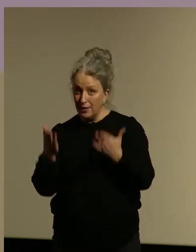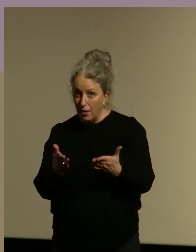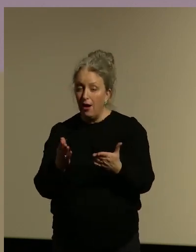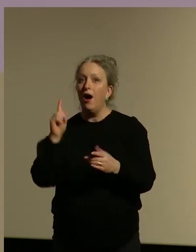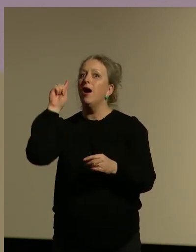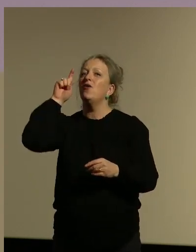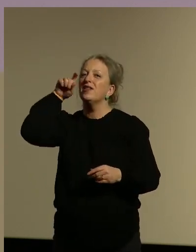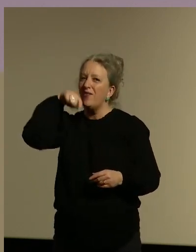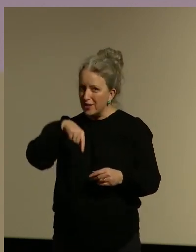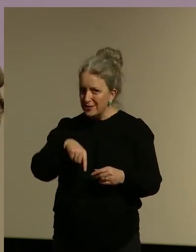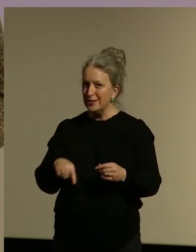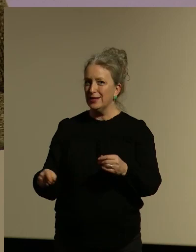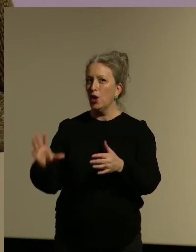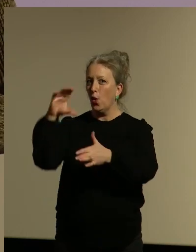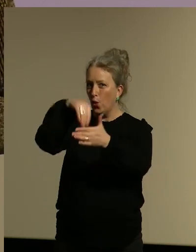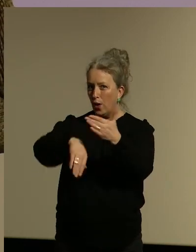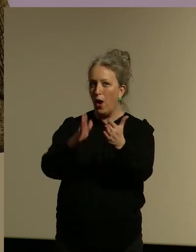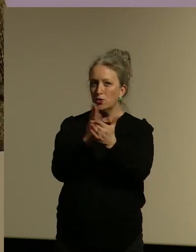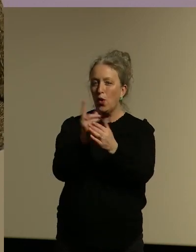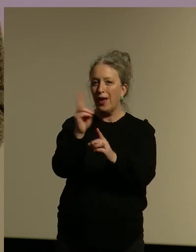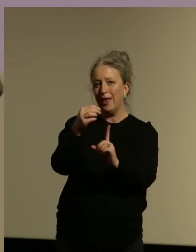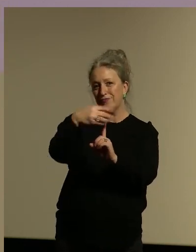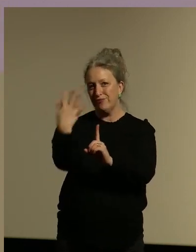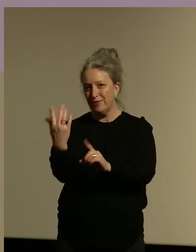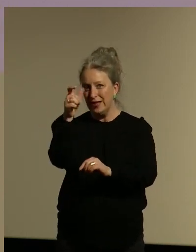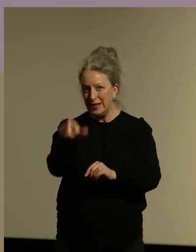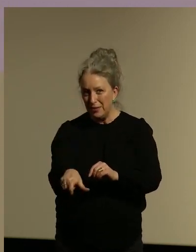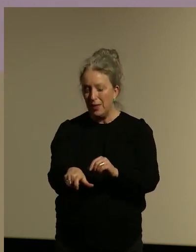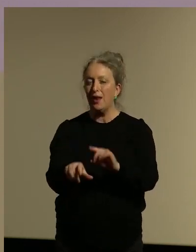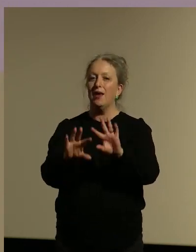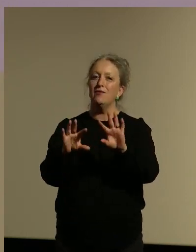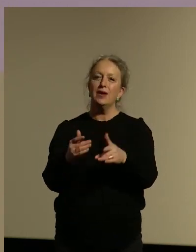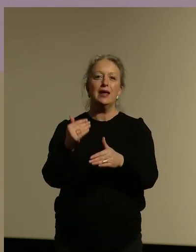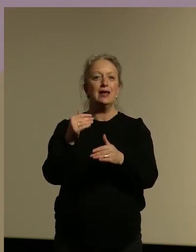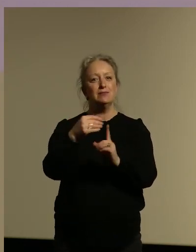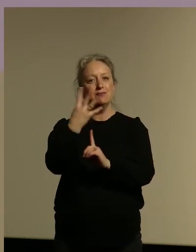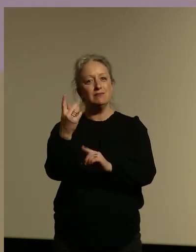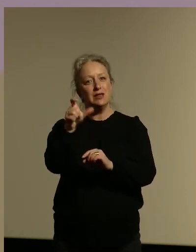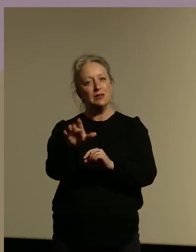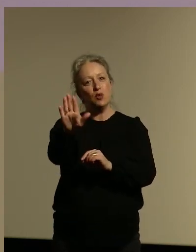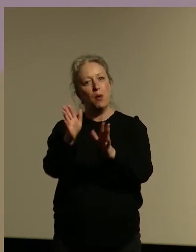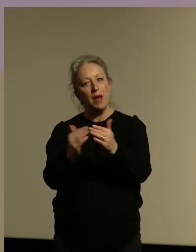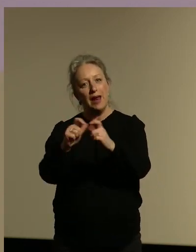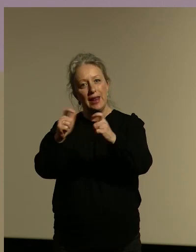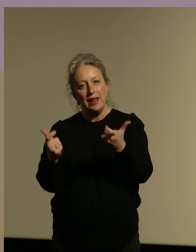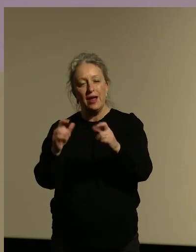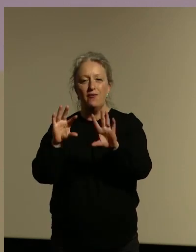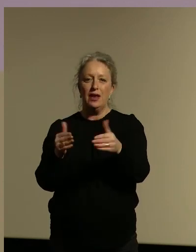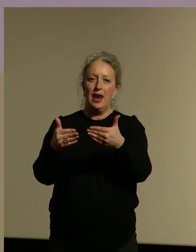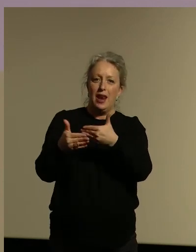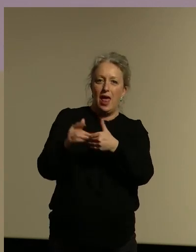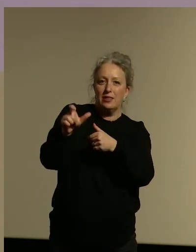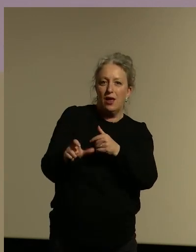tõenäosus, et seal ruumis võib olla mõni LGBT inimene või nende pereliige või lähedane